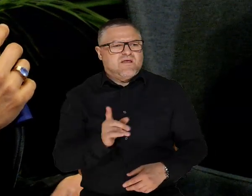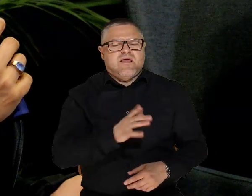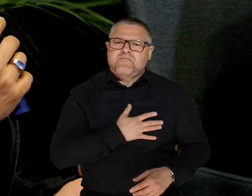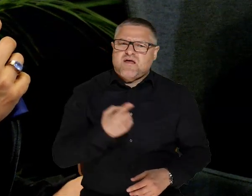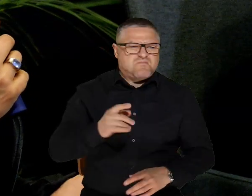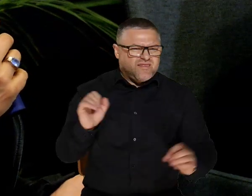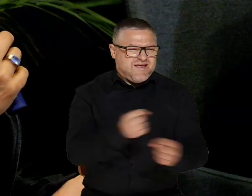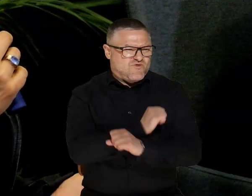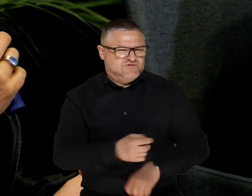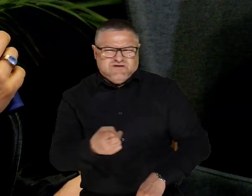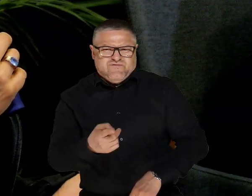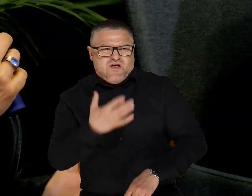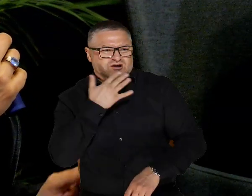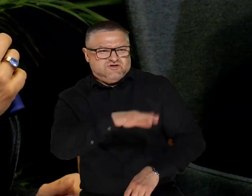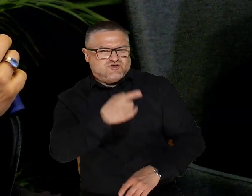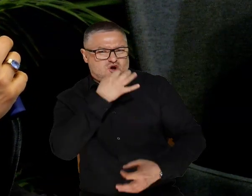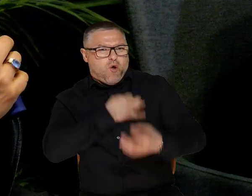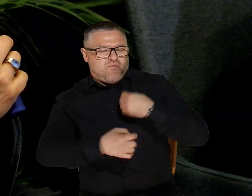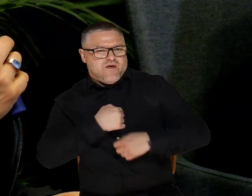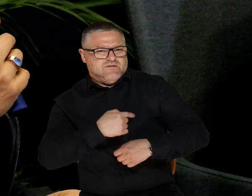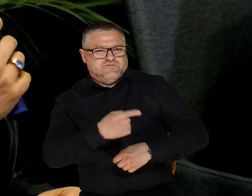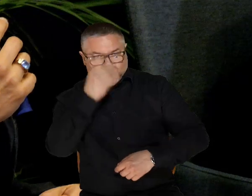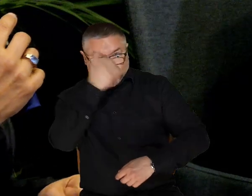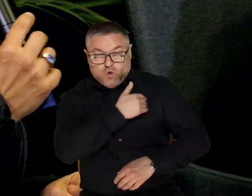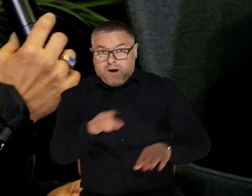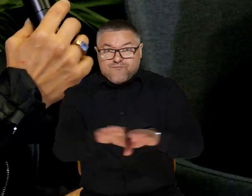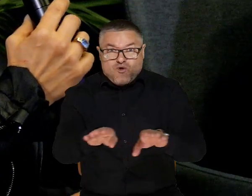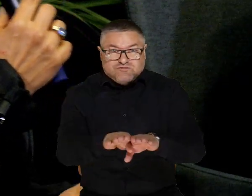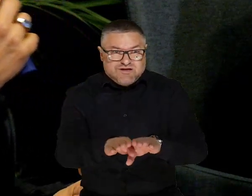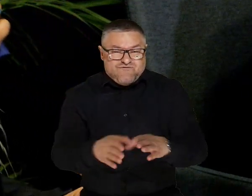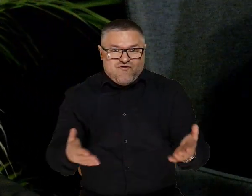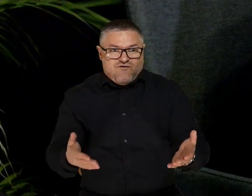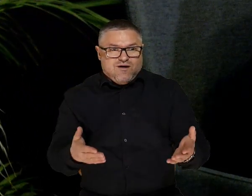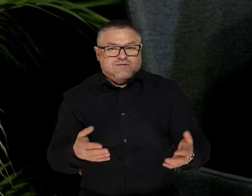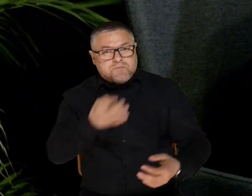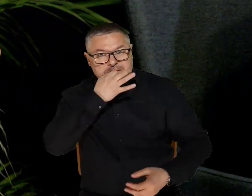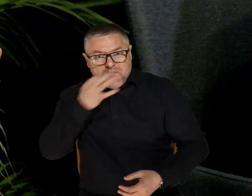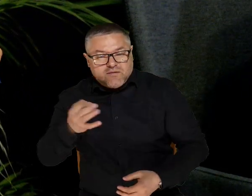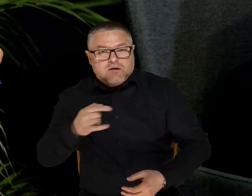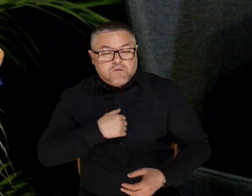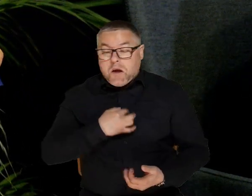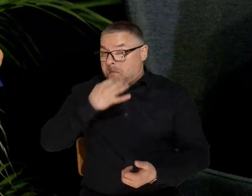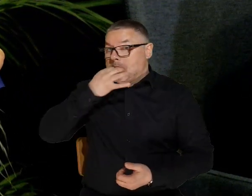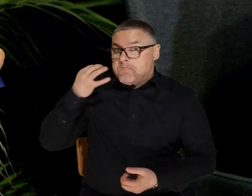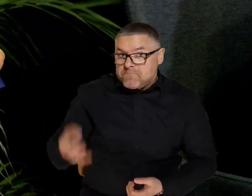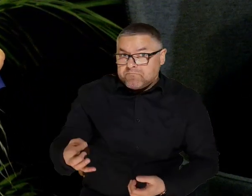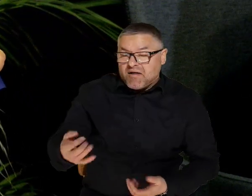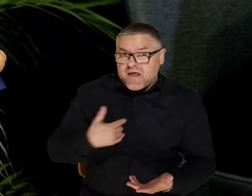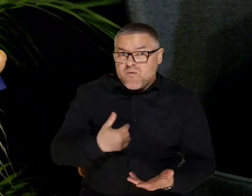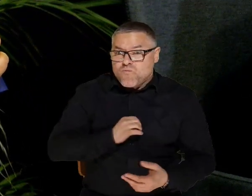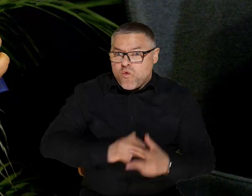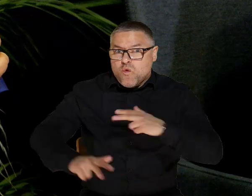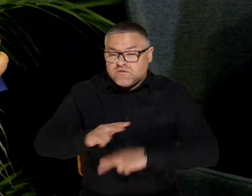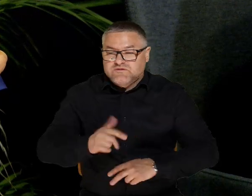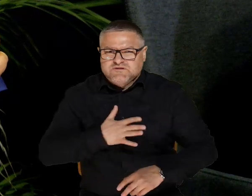Nie, niemożliwe, mówią te dzieci właśnie w szkole podstawowej. Dopytaj się. No i ja się dopytałam i mówię,